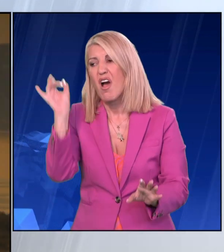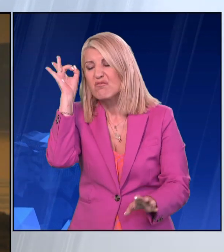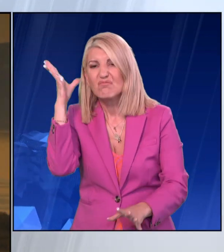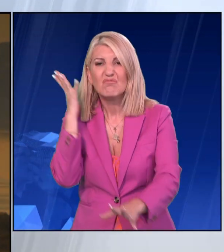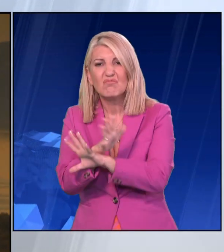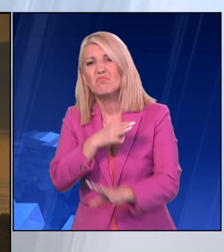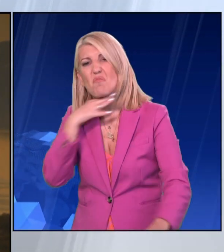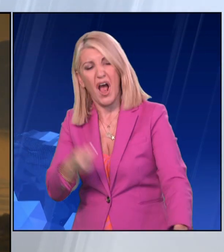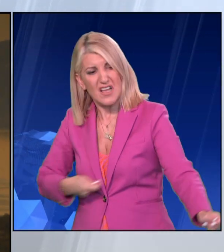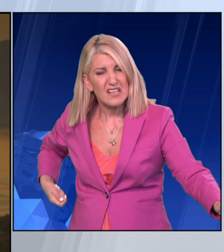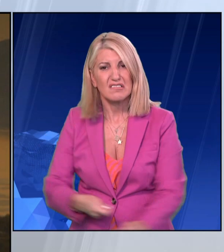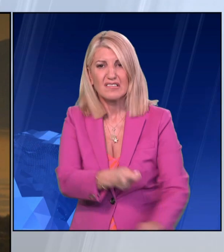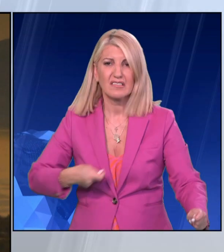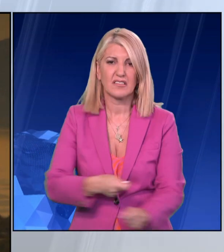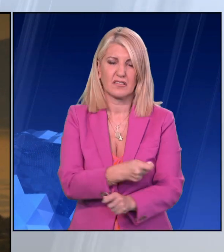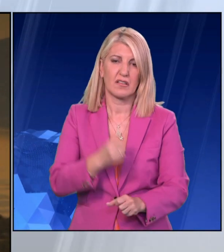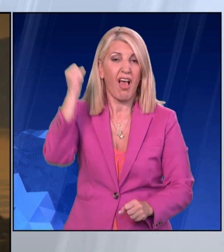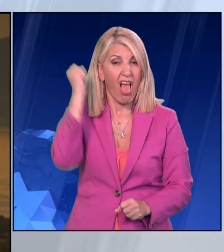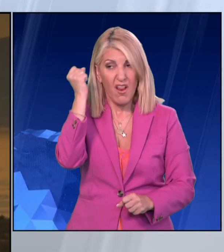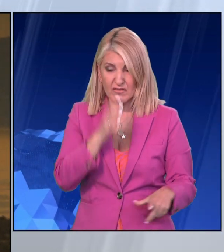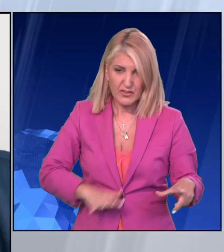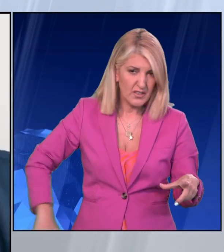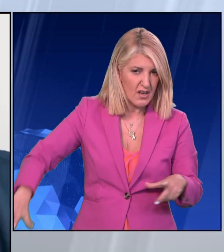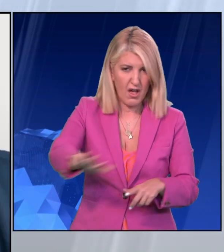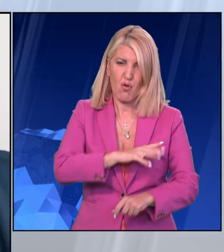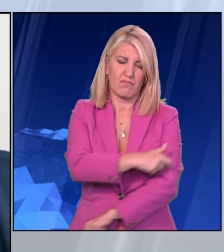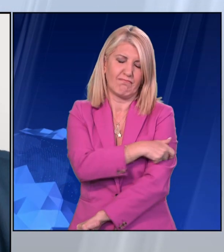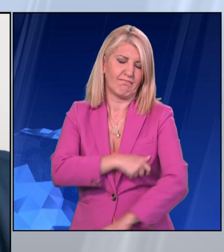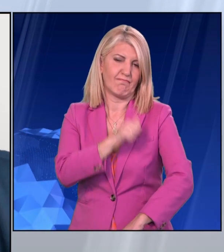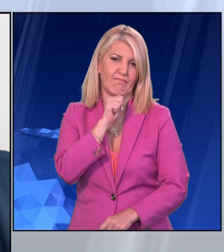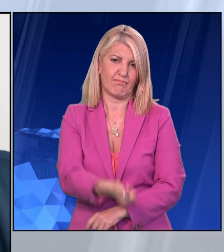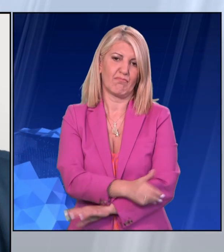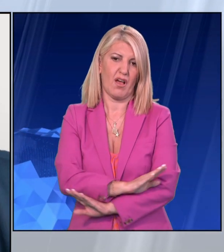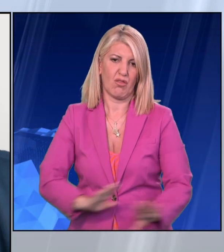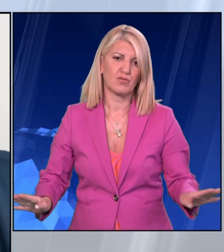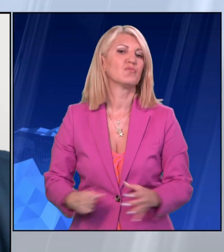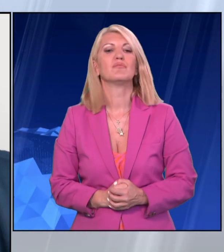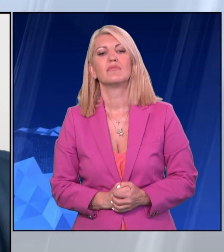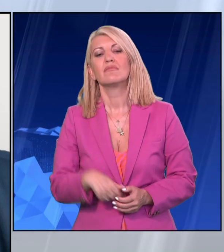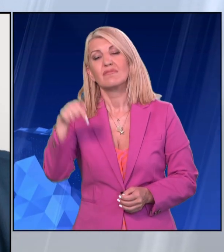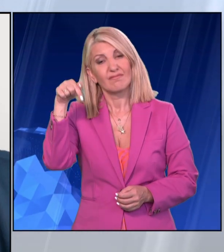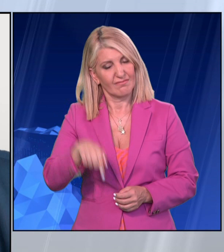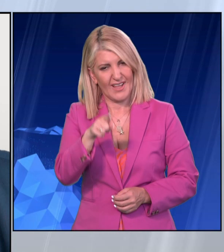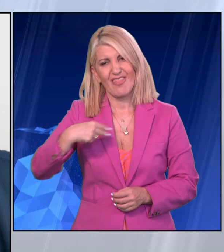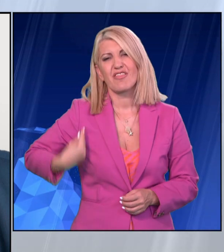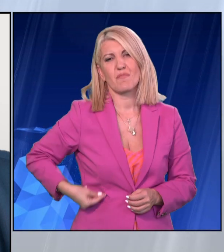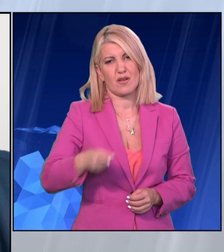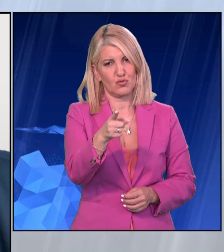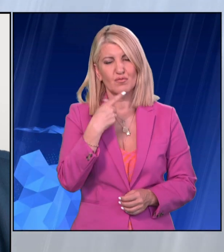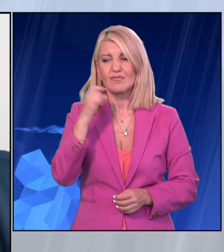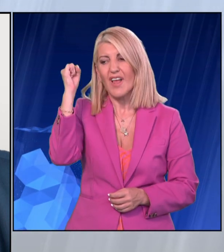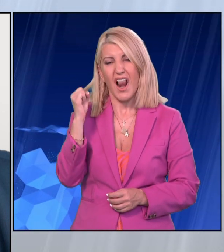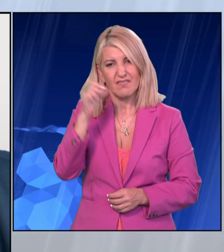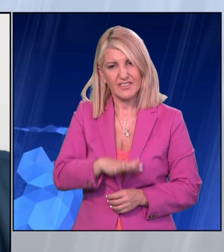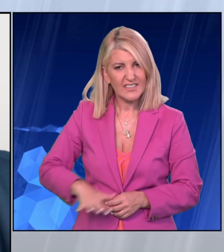χούλιγκανς. Ολόκληρη η Ελευσίνα πενθεί για τον 29χρονο Μιχάλη. Σήμερα η Ελευσίνα θρηνεί ένα δικό της παιδί. Ο Μιχάλης, φίλος της ΑΕΚ, είναι